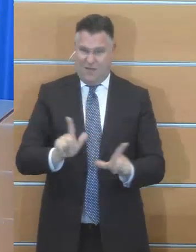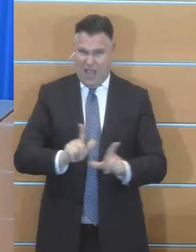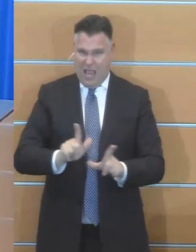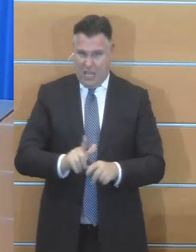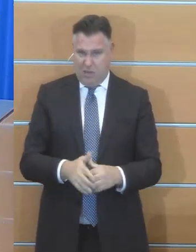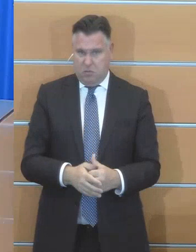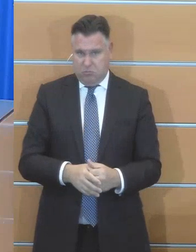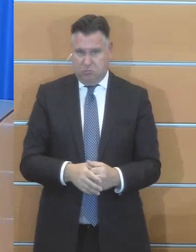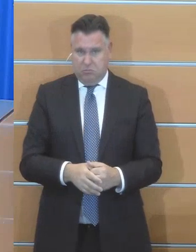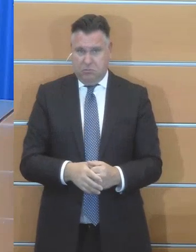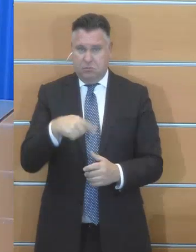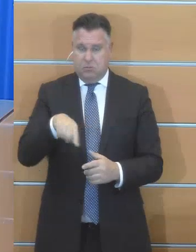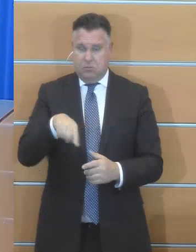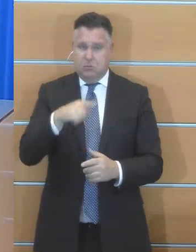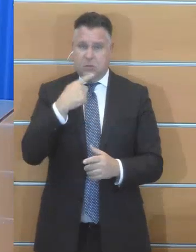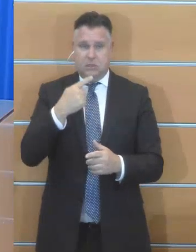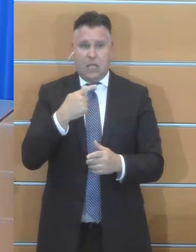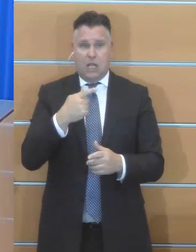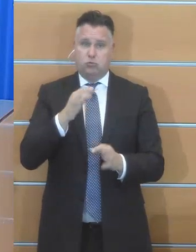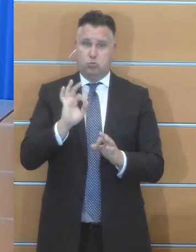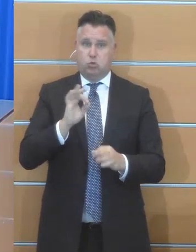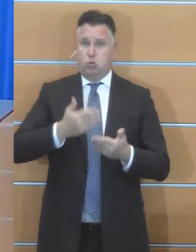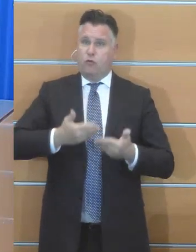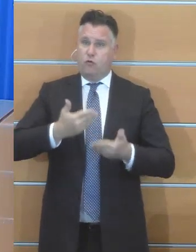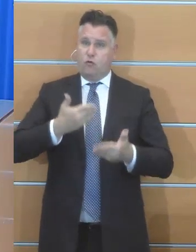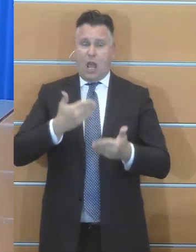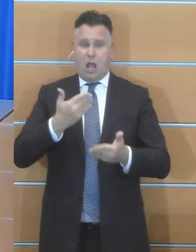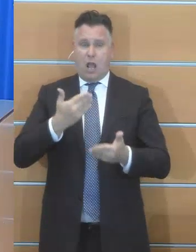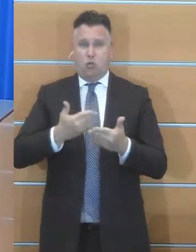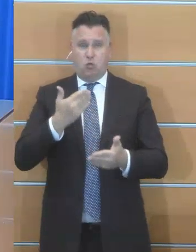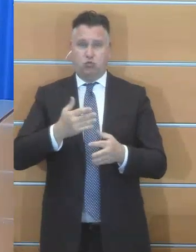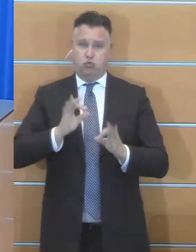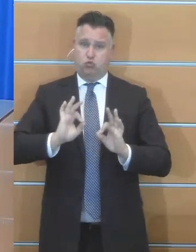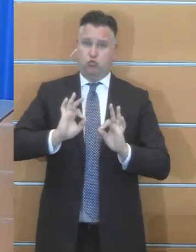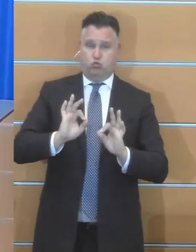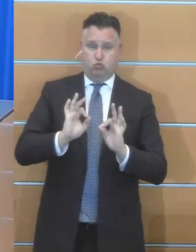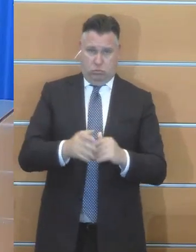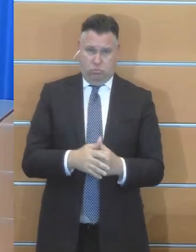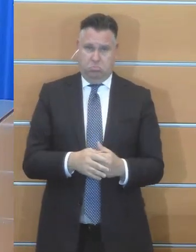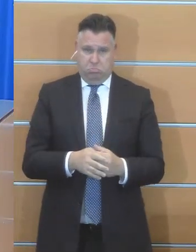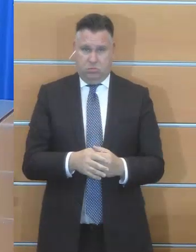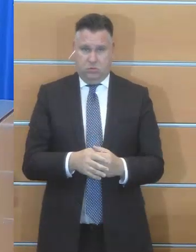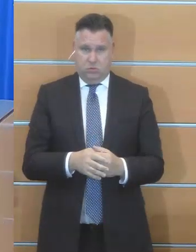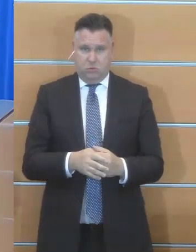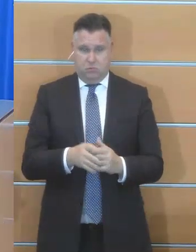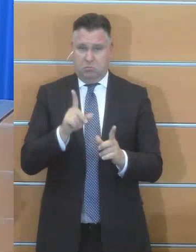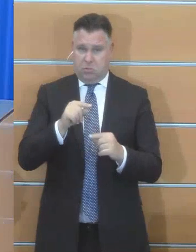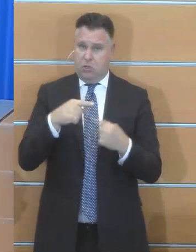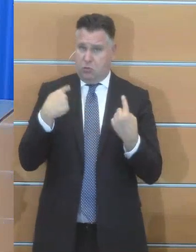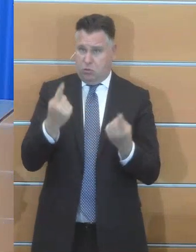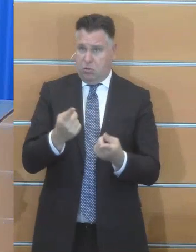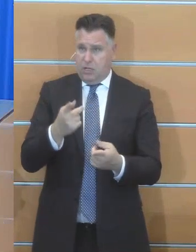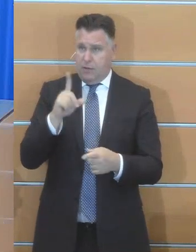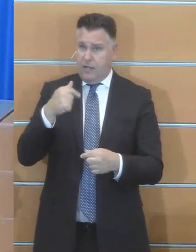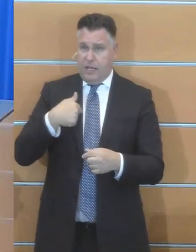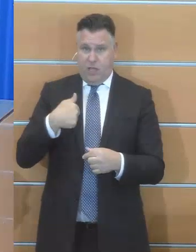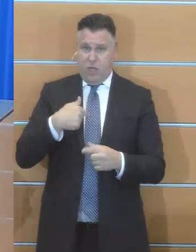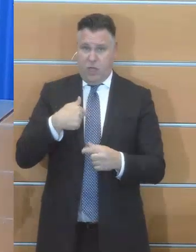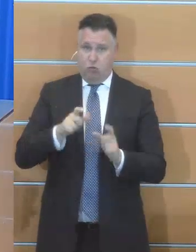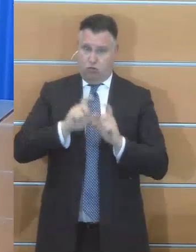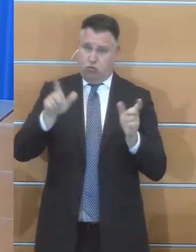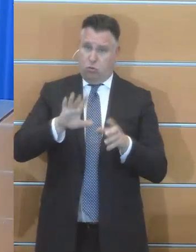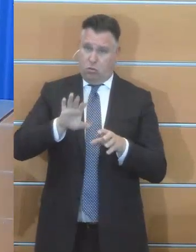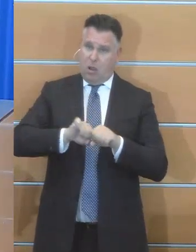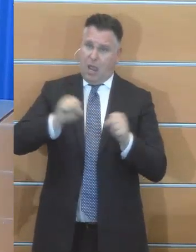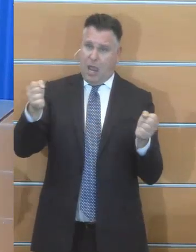den versuchen den Verhandlungsverlauf vom Kopf auf die Füße zu stellen und uns für den Abbruch der Verhandlungen